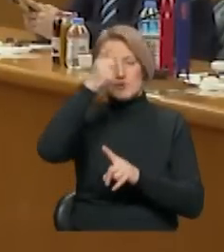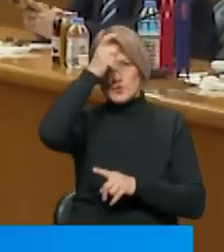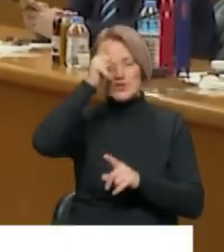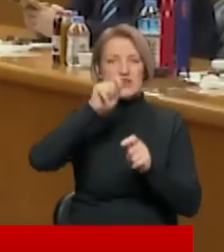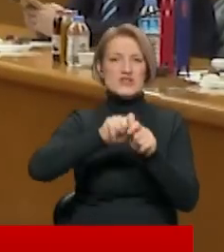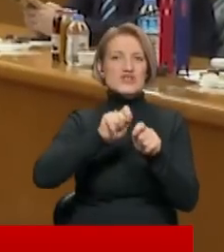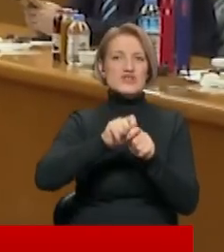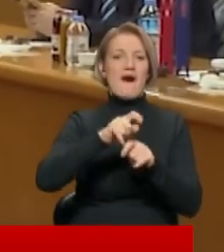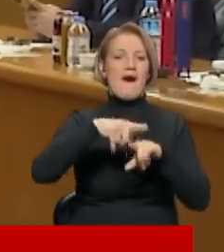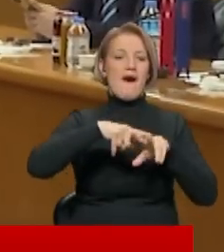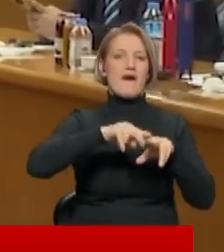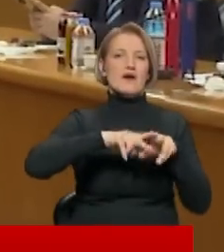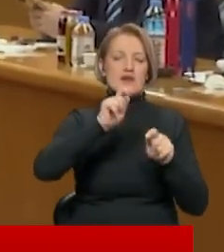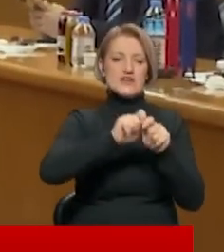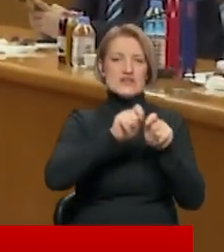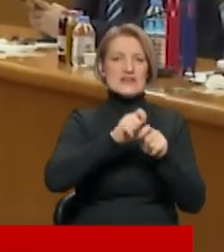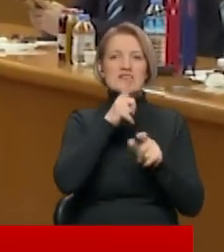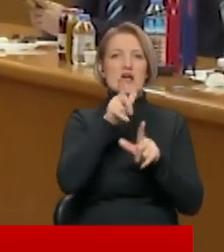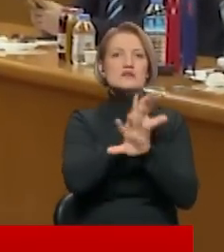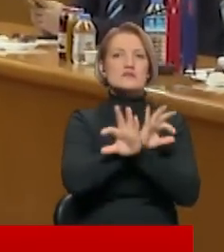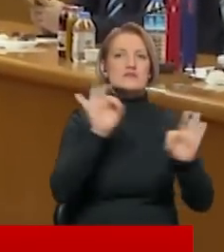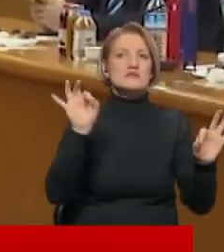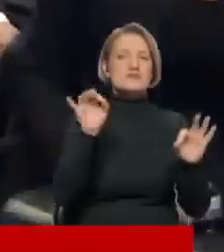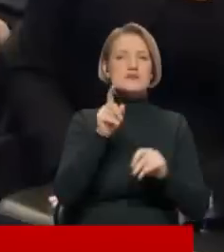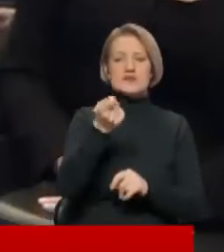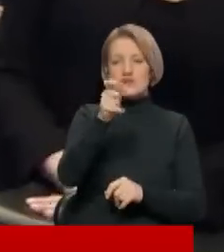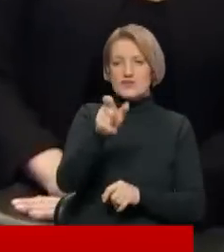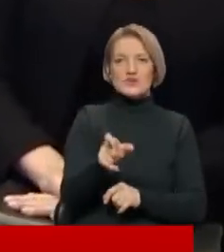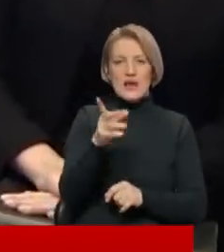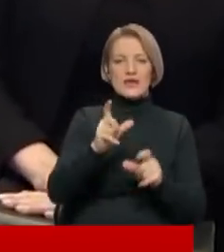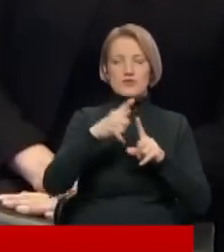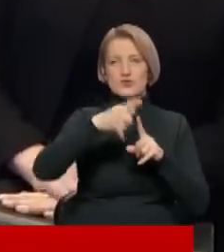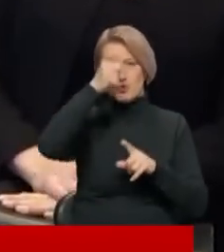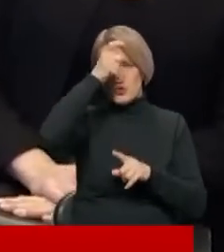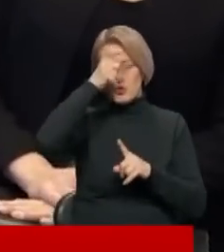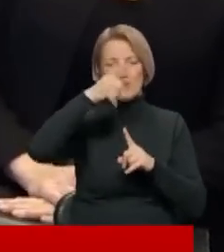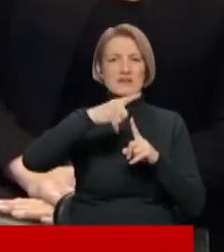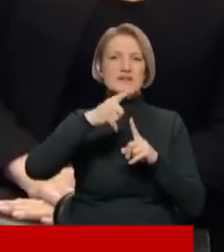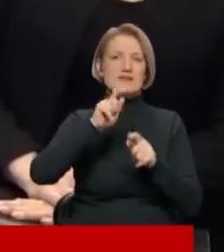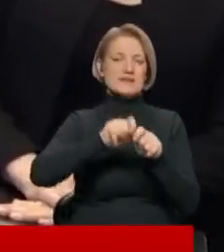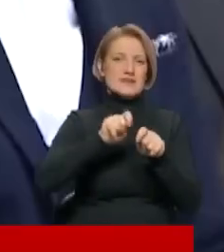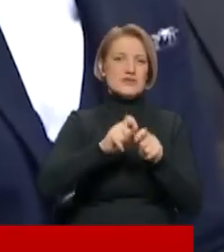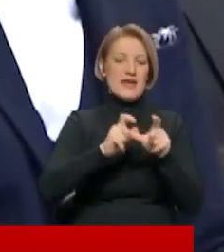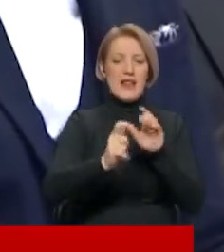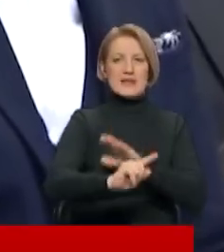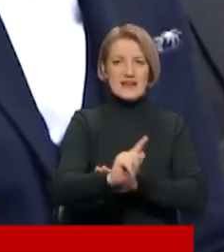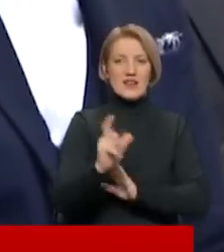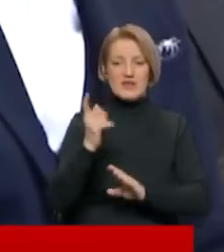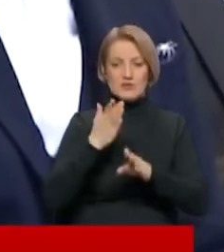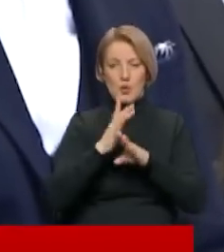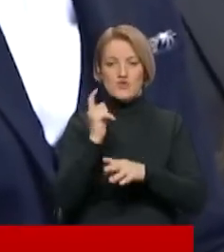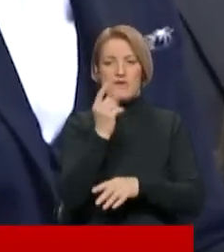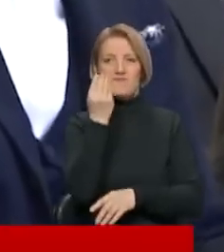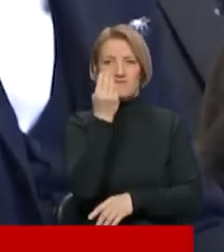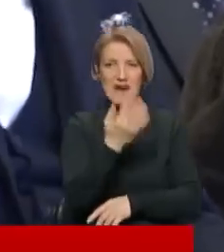iş ve hakiş sessizliğini bozdu masada Türk işi temsilen işçi tarafında oturan türk-iş Genel Sekreteri pavrul kavlak doğrudan yanıt vermese de